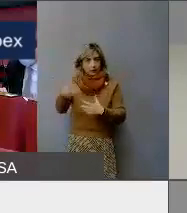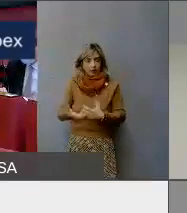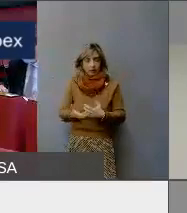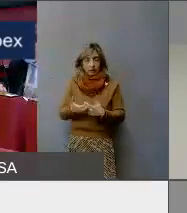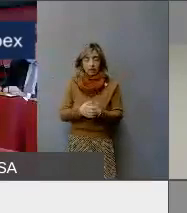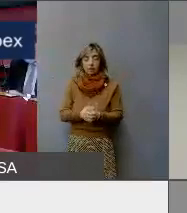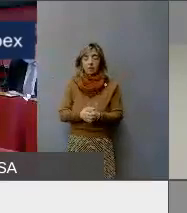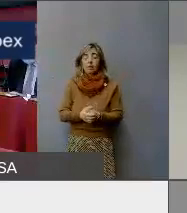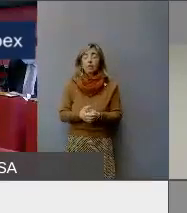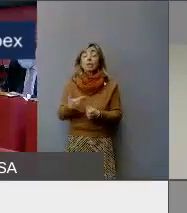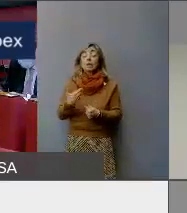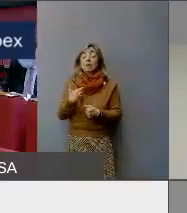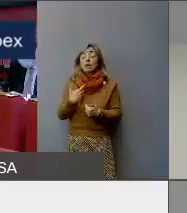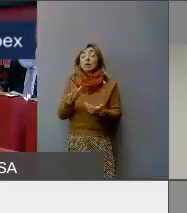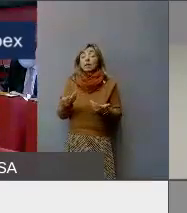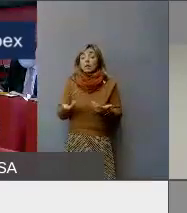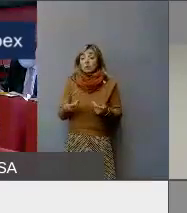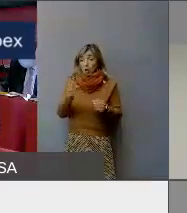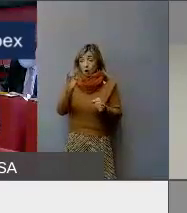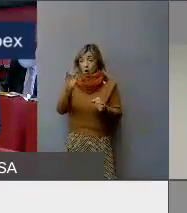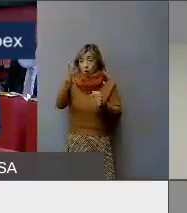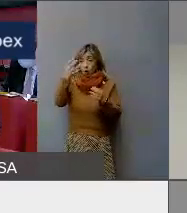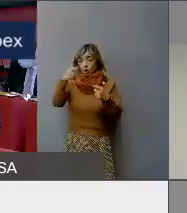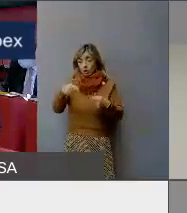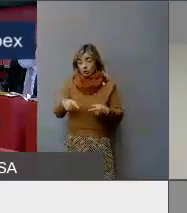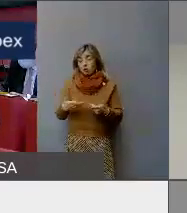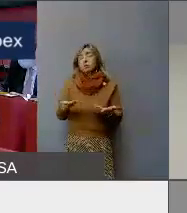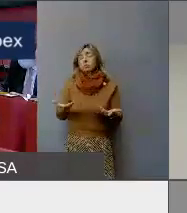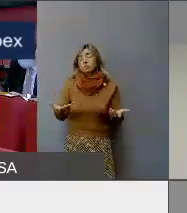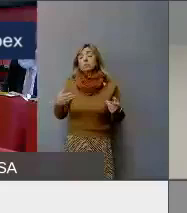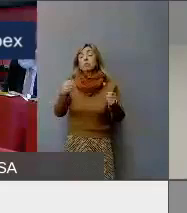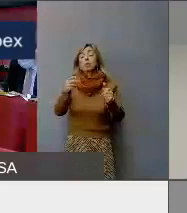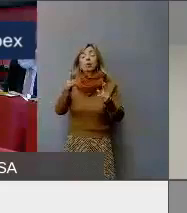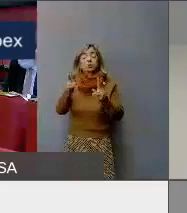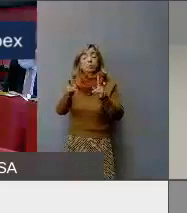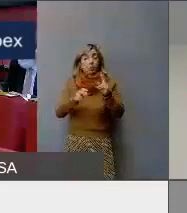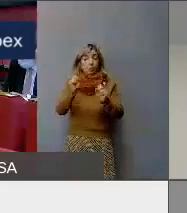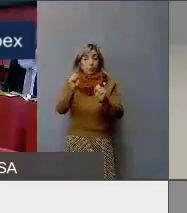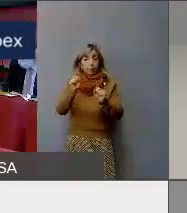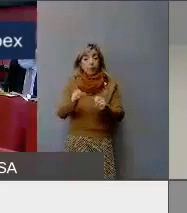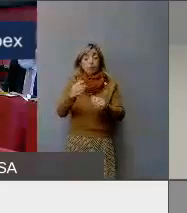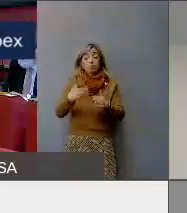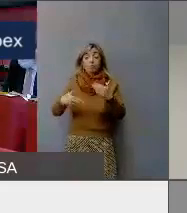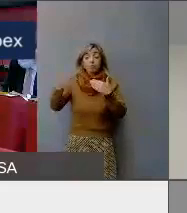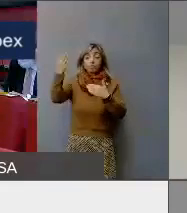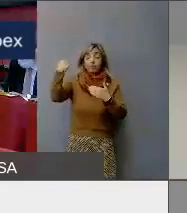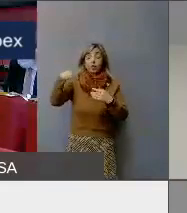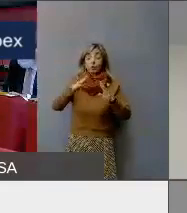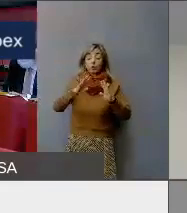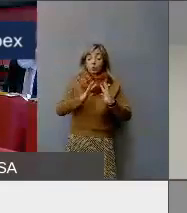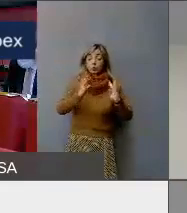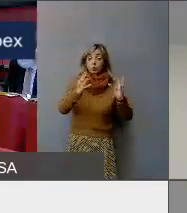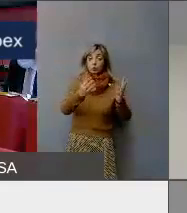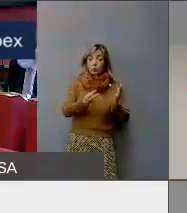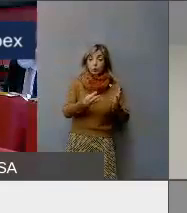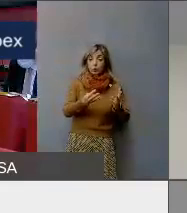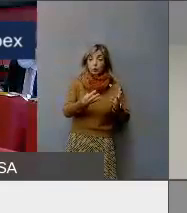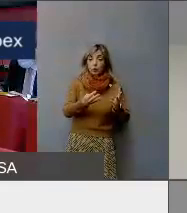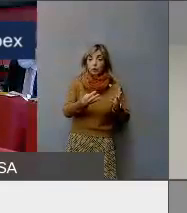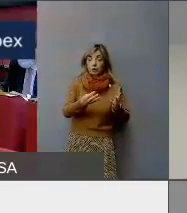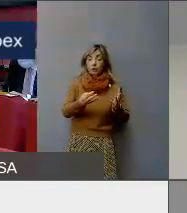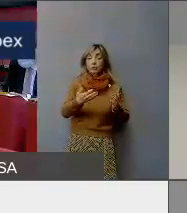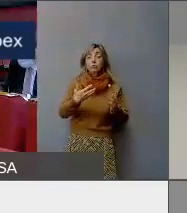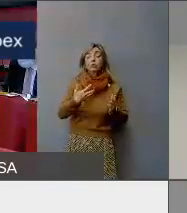cercando di sfruttare l'occasione già anche nelle giunte precedenti dalla giunta precedente quindi è un tema a me molto caro si pone il tema delle erogazioni